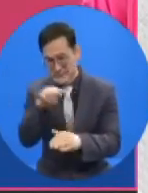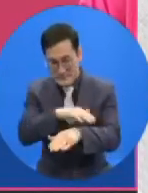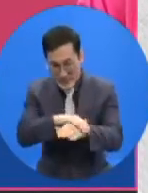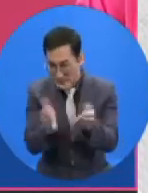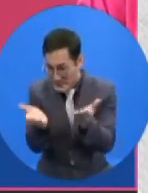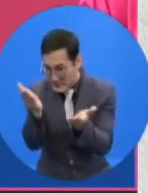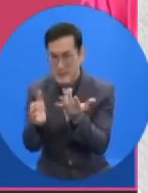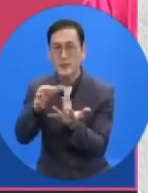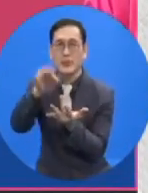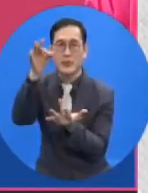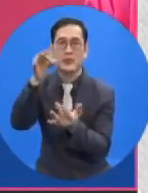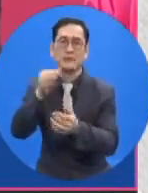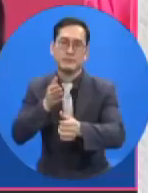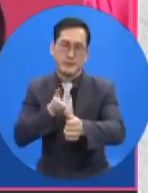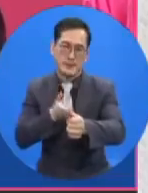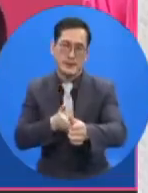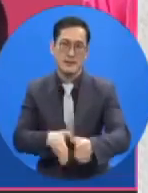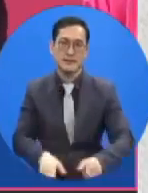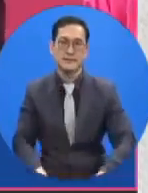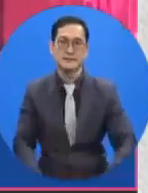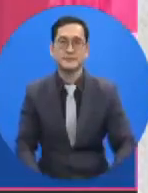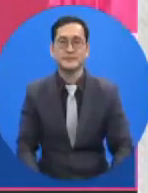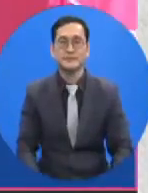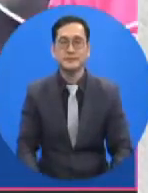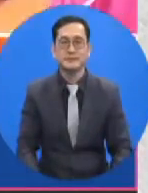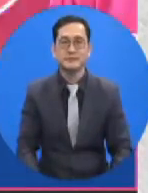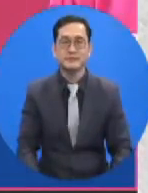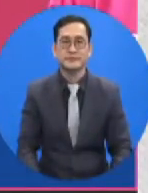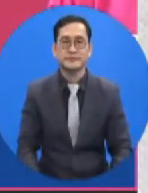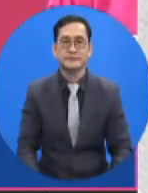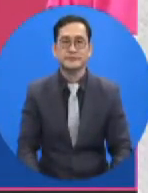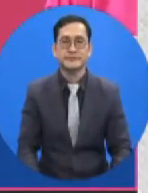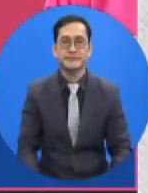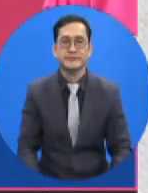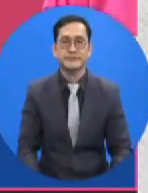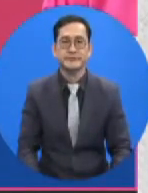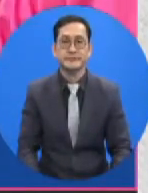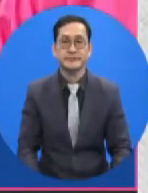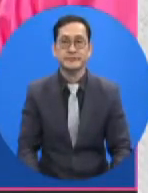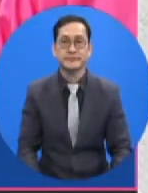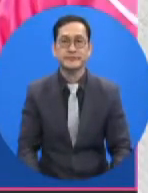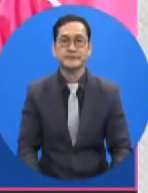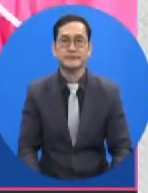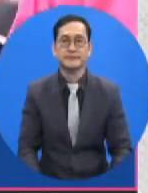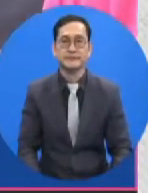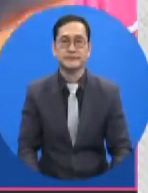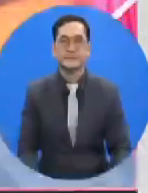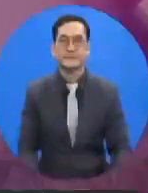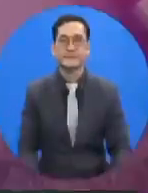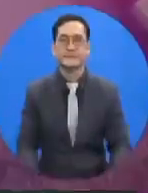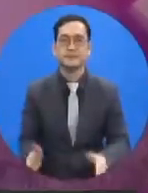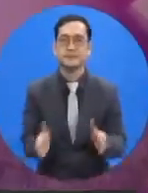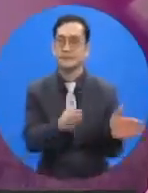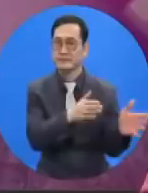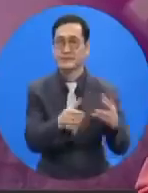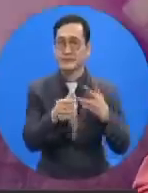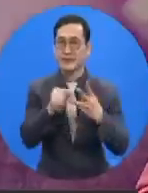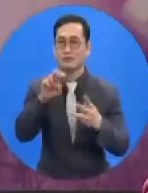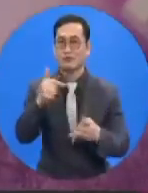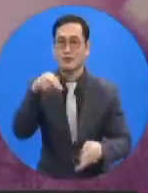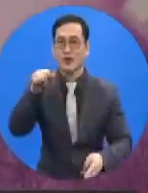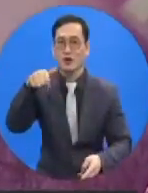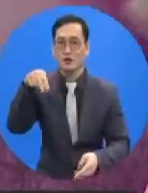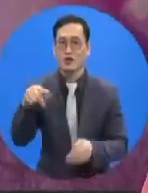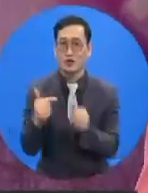정신을 차려야 할 때다. 그걸 새삼 좀 이렇게 상기시키고 경각심을 주는 그런 되는 장면을 봤습니다. 그런가 하면 문석균 후보는